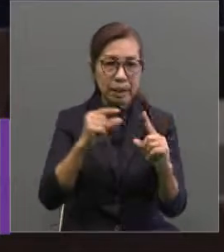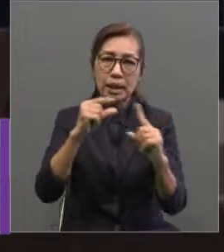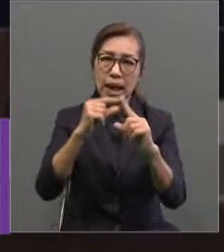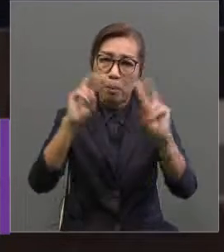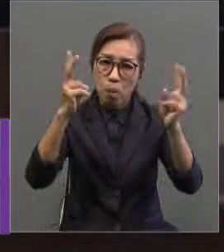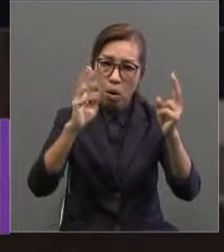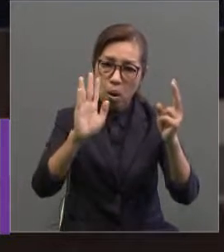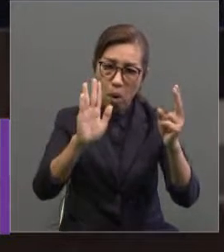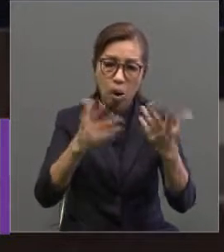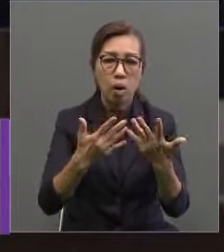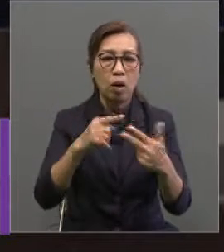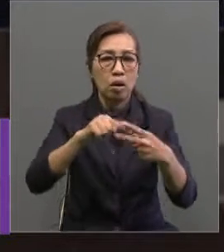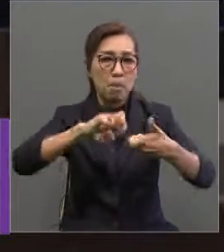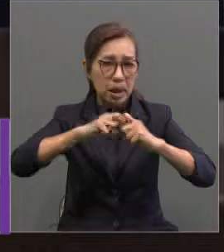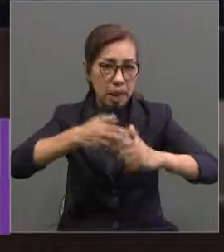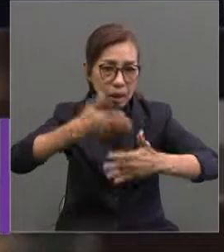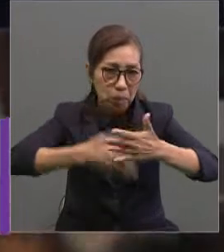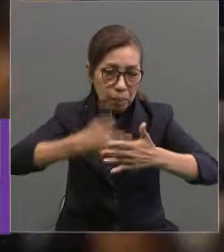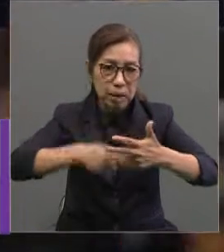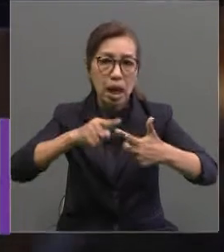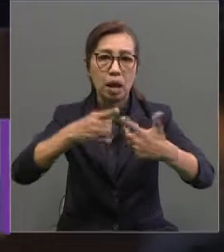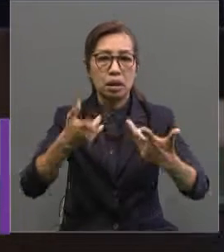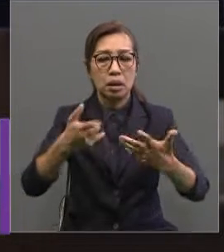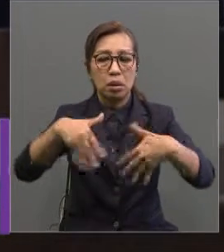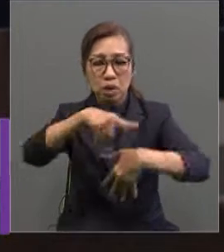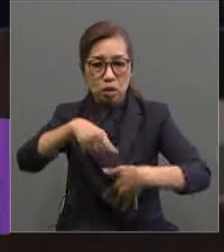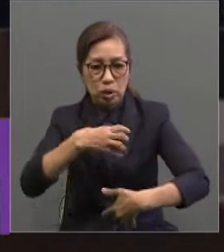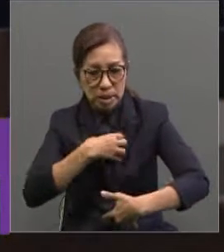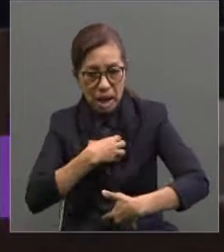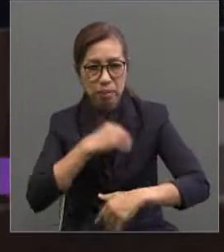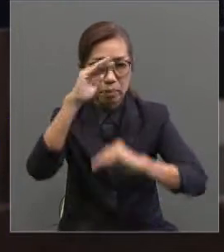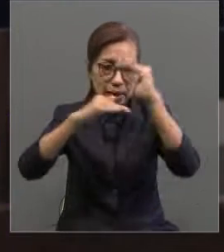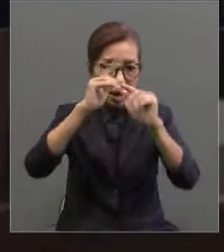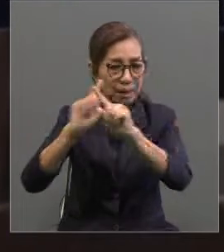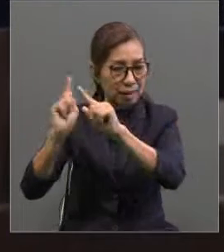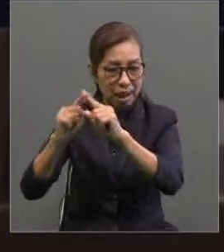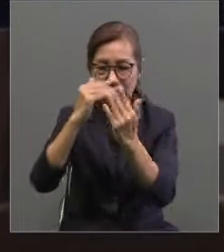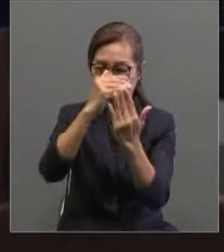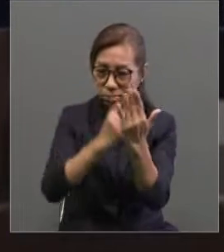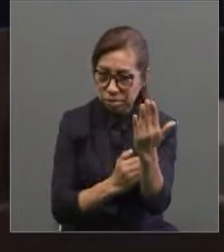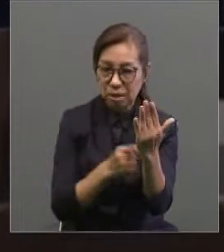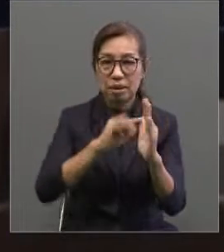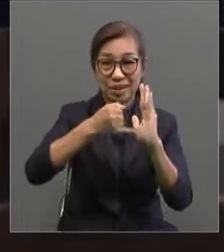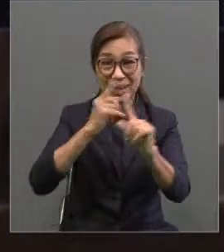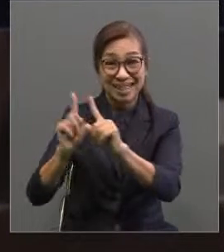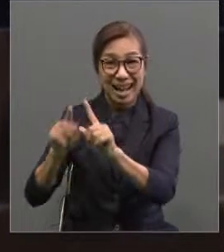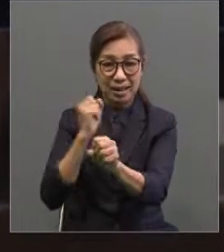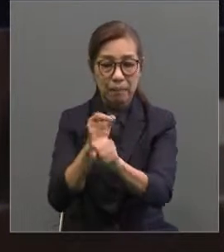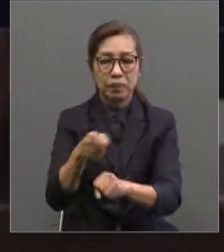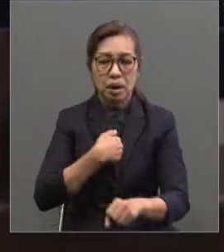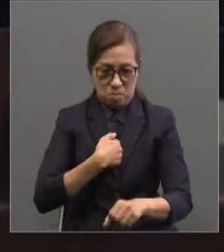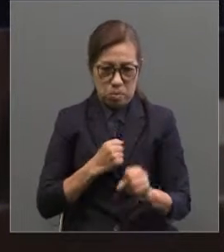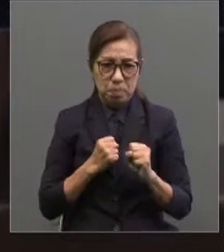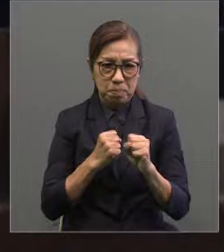าจะปัญหาอุปสรรคไม่ว่าจะสิ่งที่เราต้องการที่จะทำพัฒนาผมอ่านทุกเรื่องทุกคนทุกจังหวัดนะผมก็พยายาม